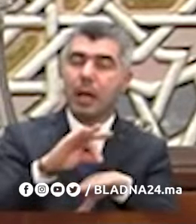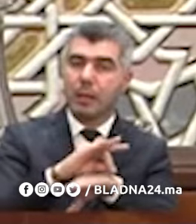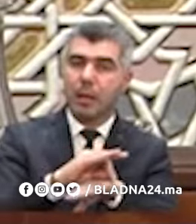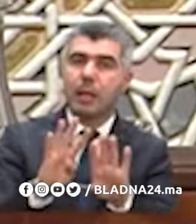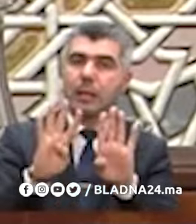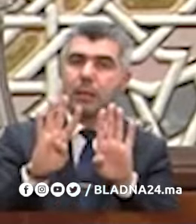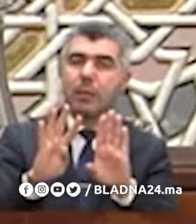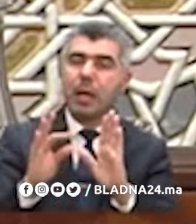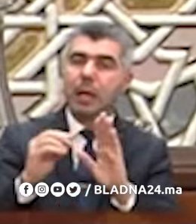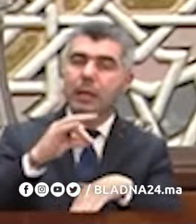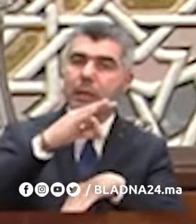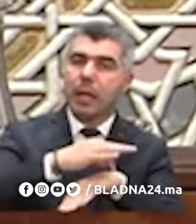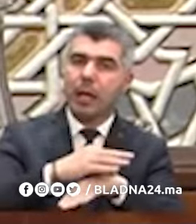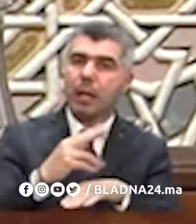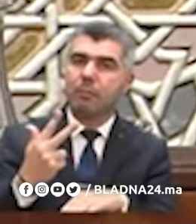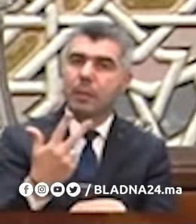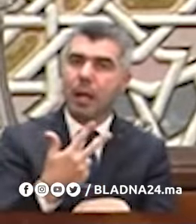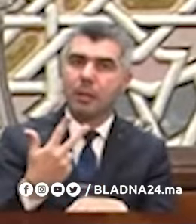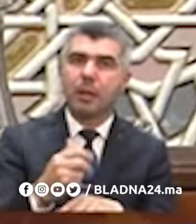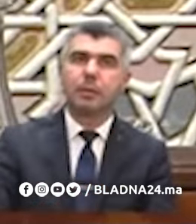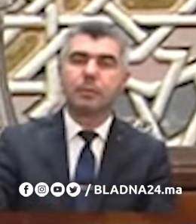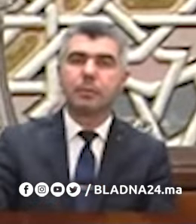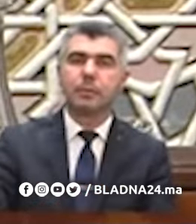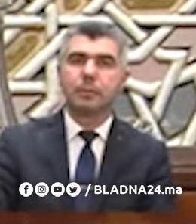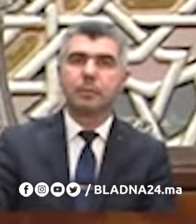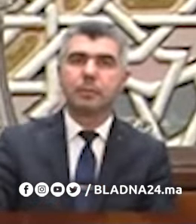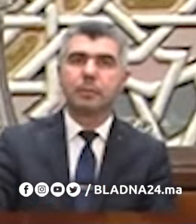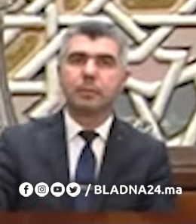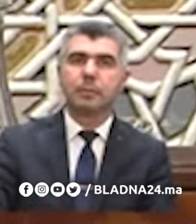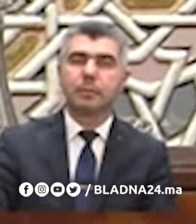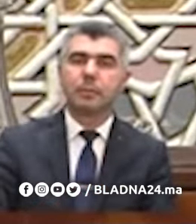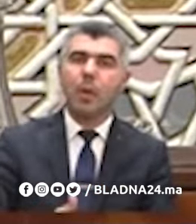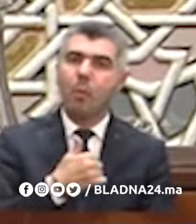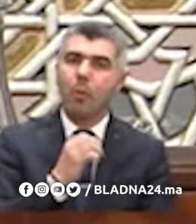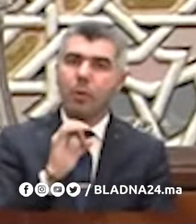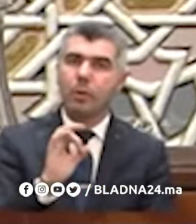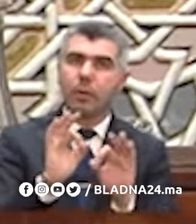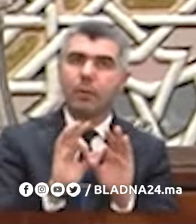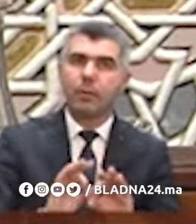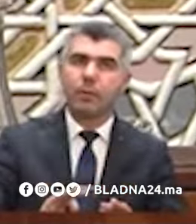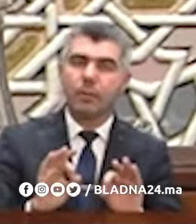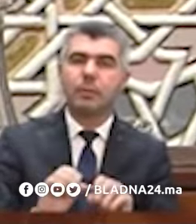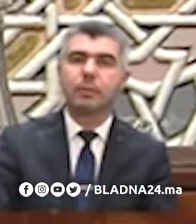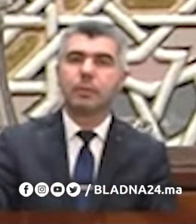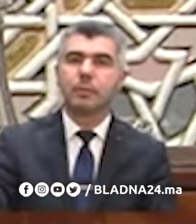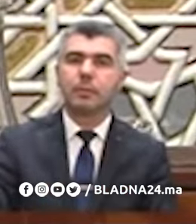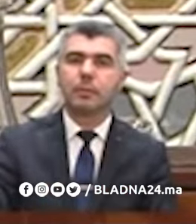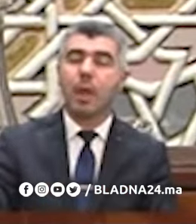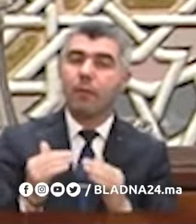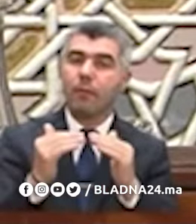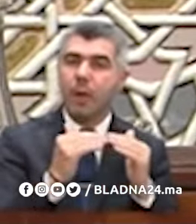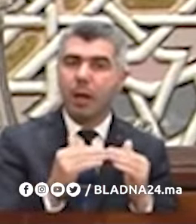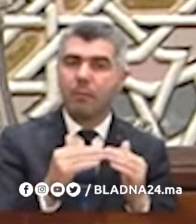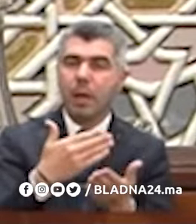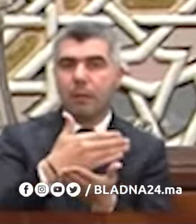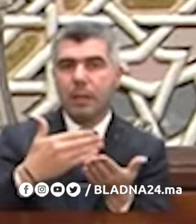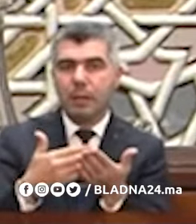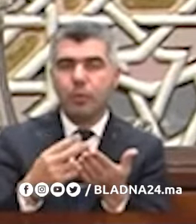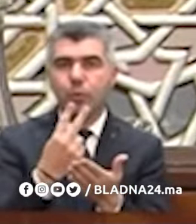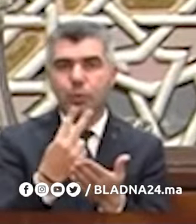8 ديال الدقائق بثلاثة بينا، ماشي عندي أنا. اتفقت أنا والإخوان قسمناها على جوج،